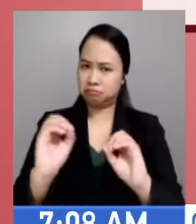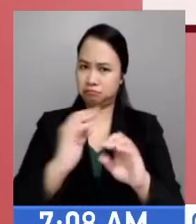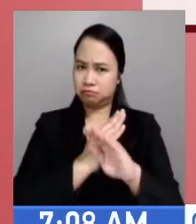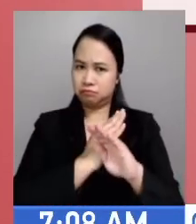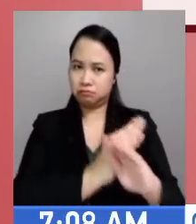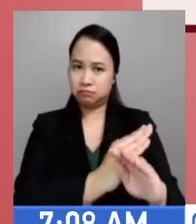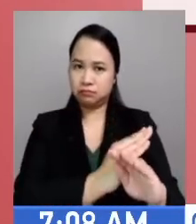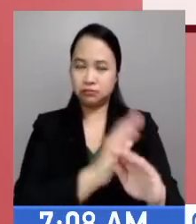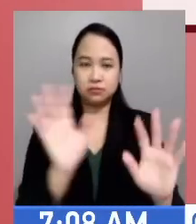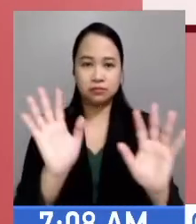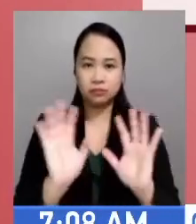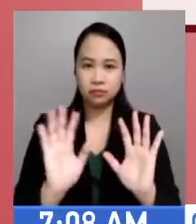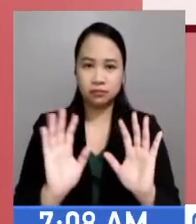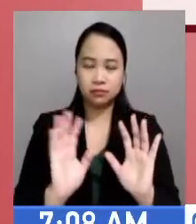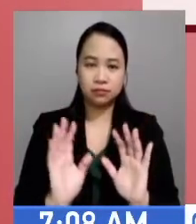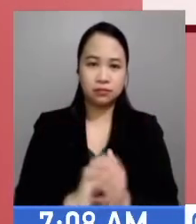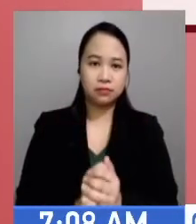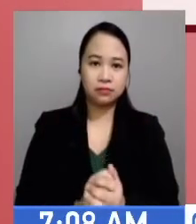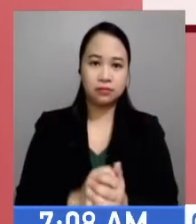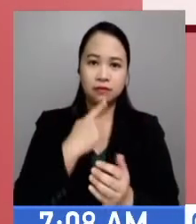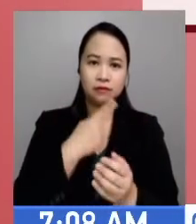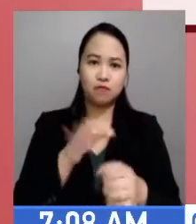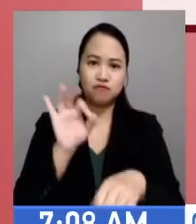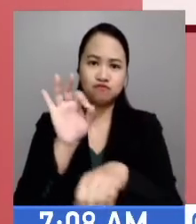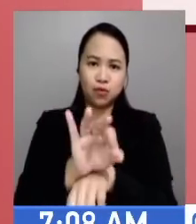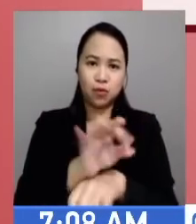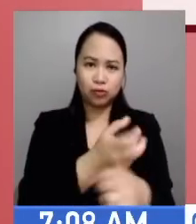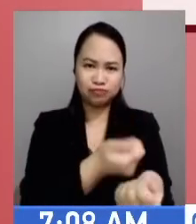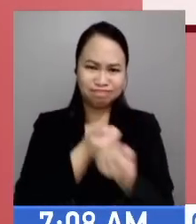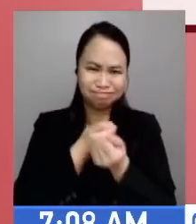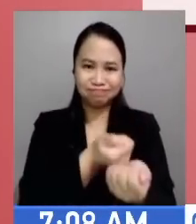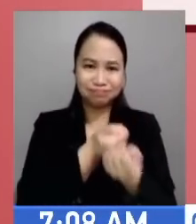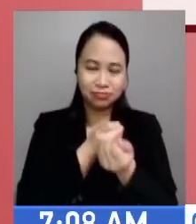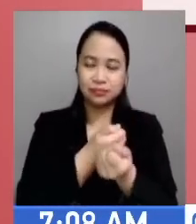daw nangyaring pwersahang pang-aagaw sa debris.